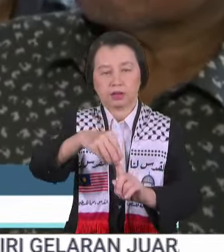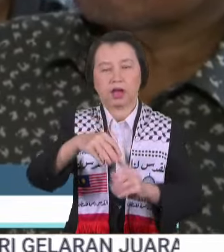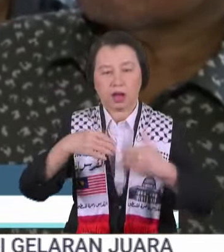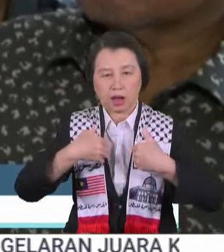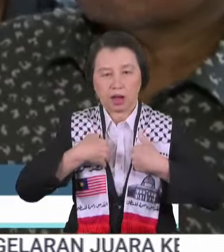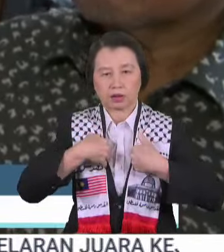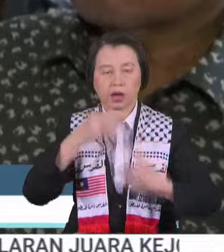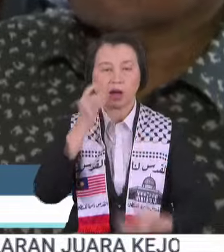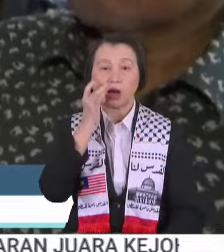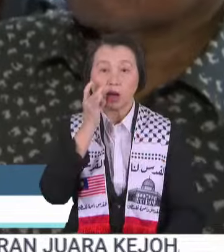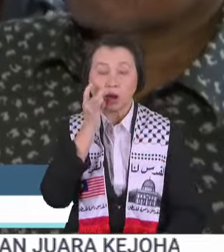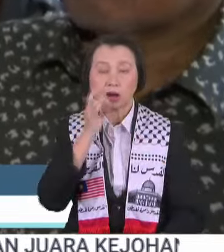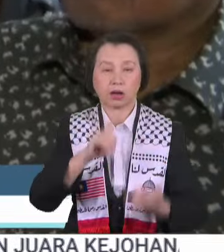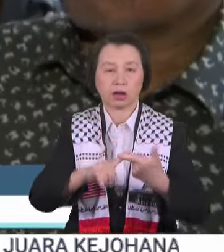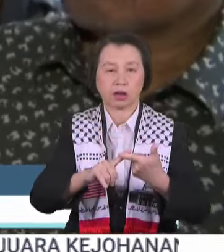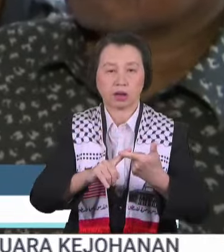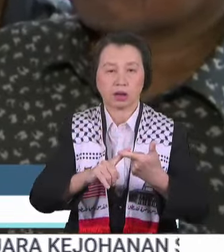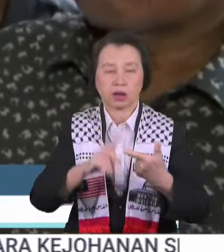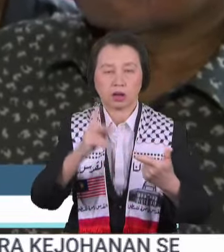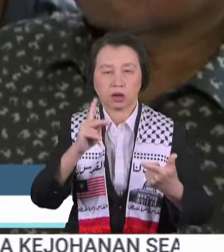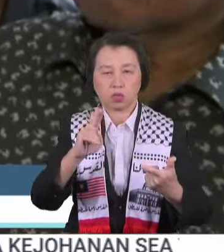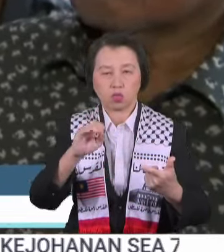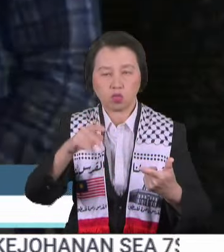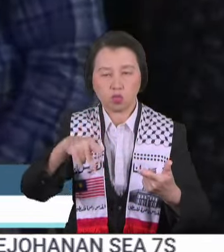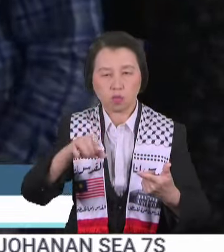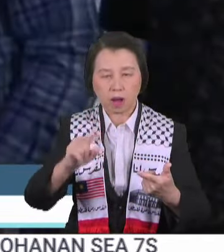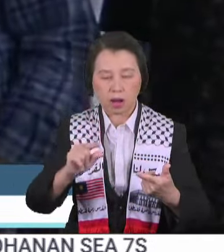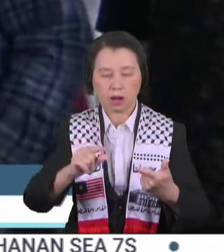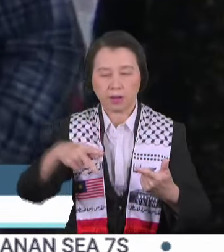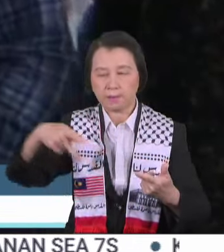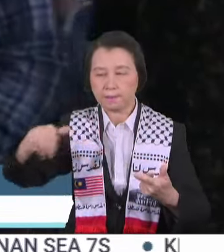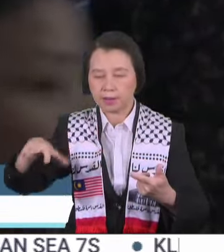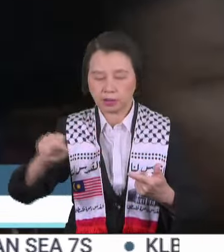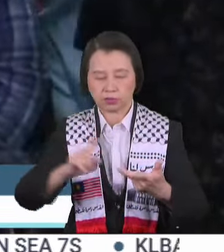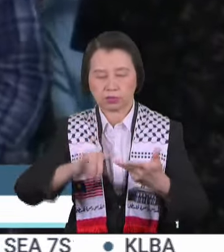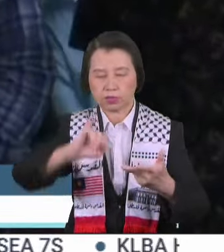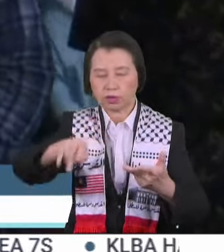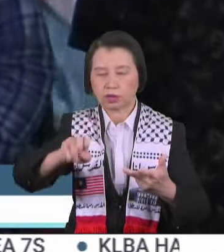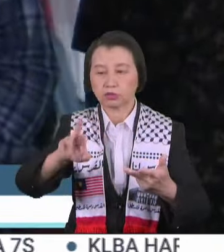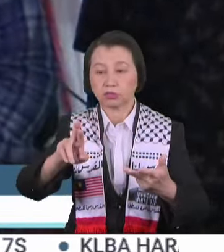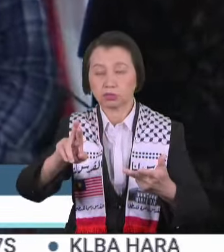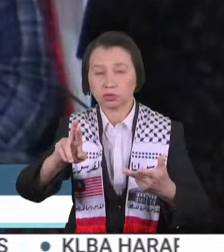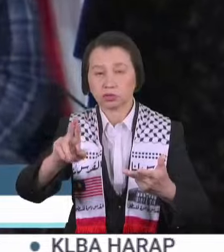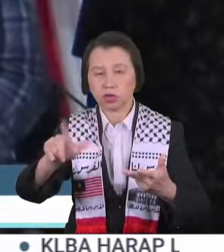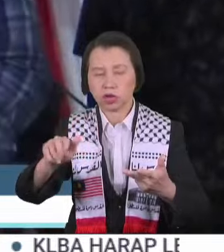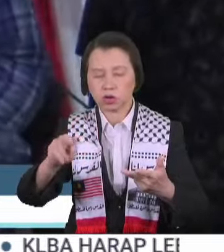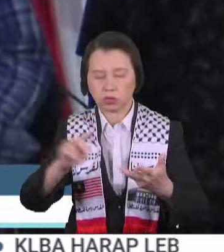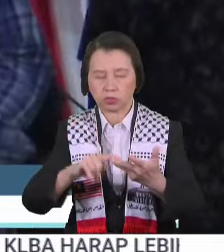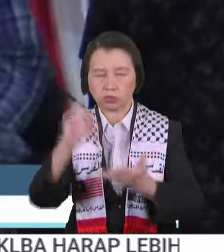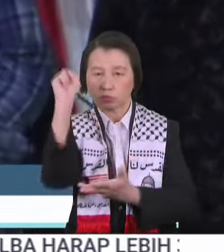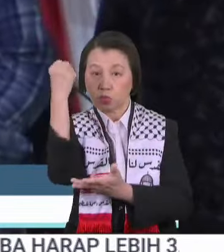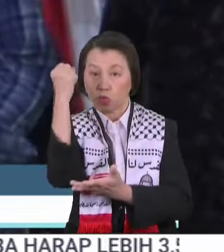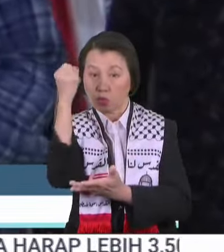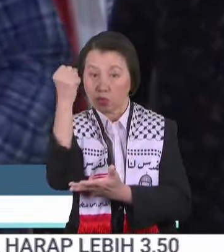berada di Alostak, di Kubang Pasu, di Jerlon, di Pokok Sena, di Kuala Kedah